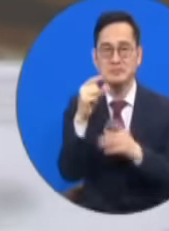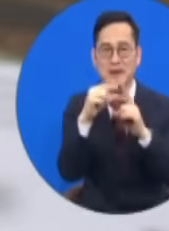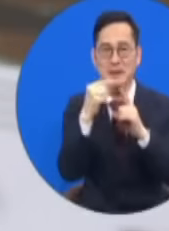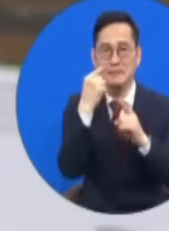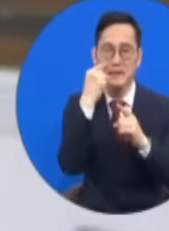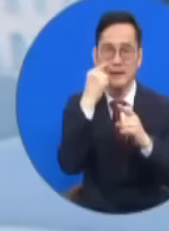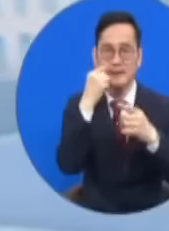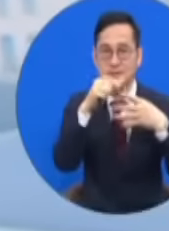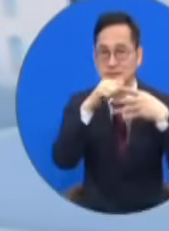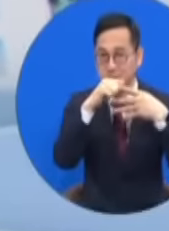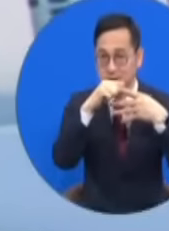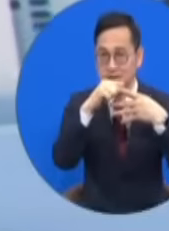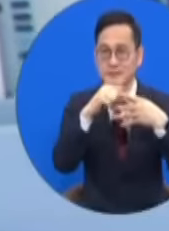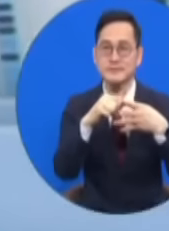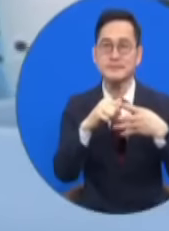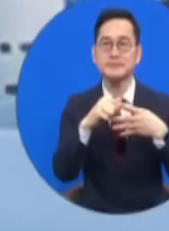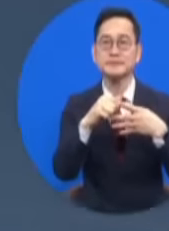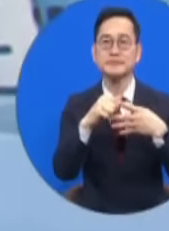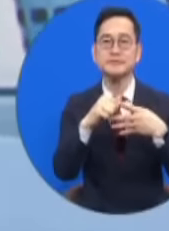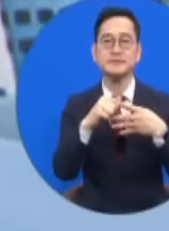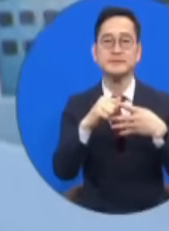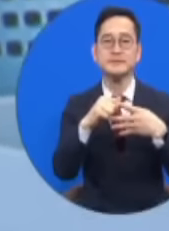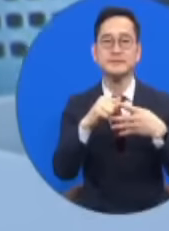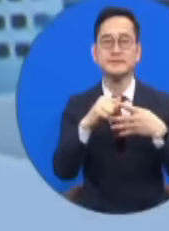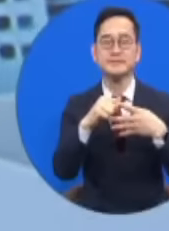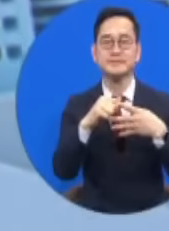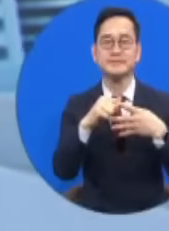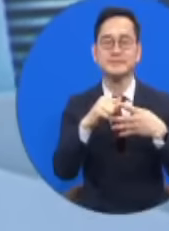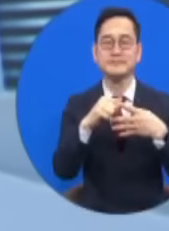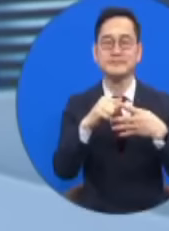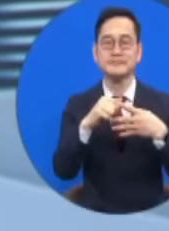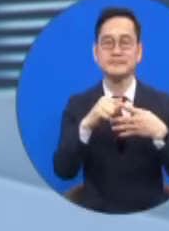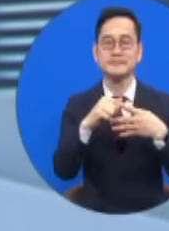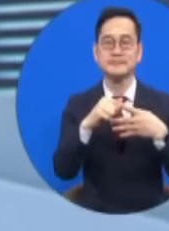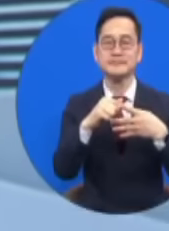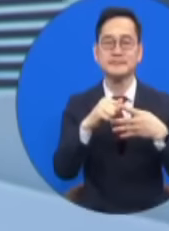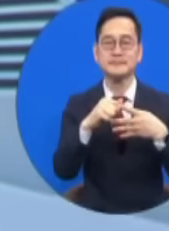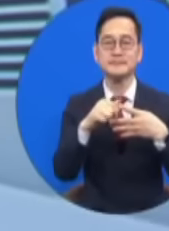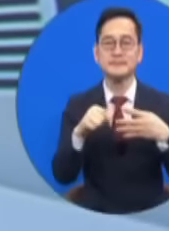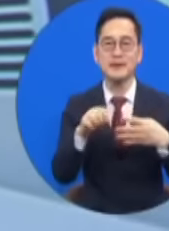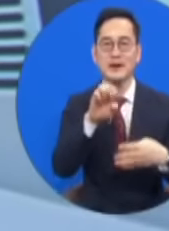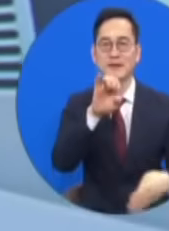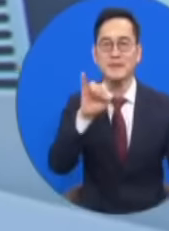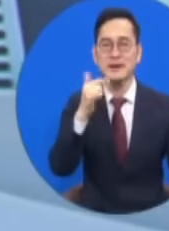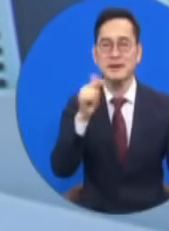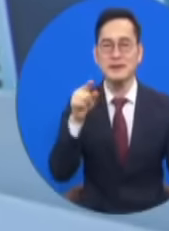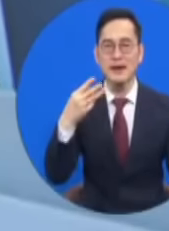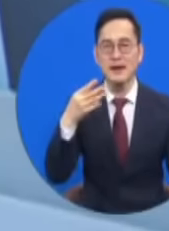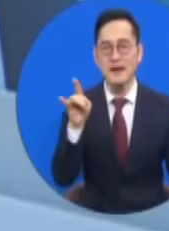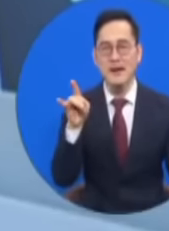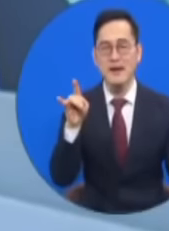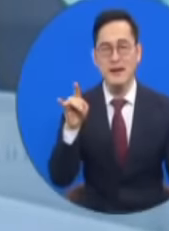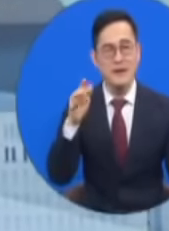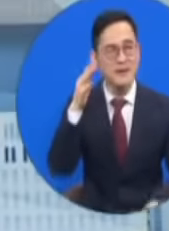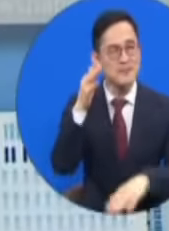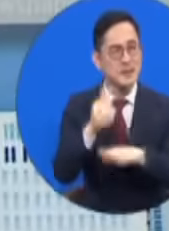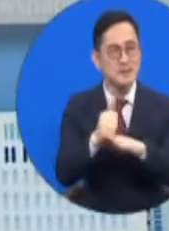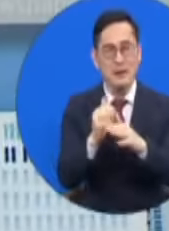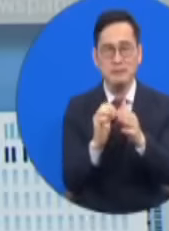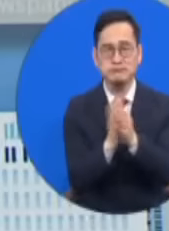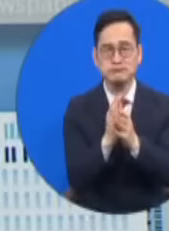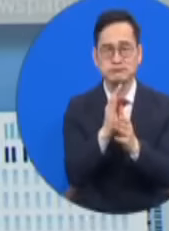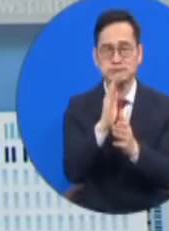번째 키워드입니다. 첫 번째 키워드는 뭘까요? 바로 이겁니다. 피날레. 동아일보 일면